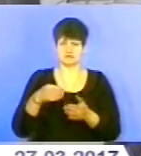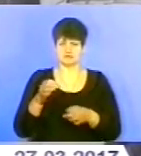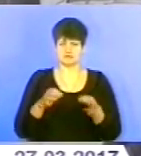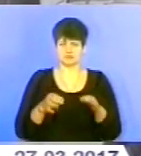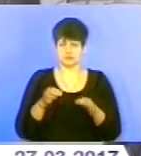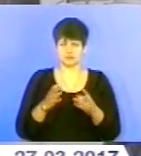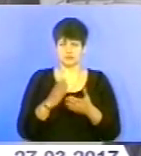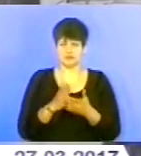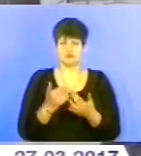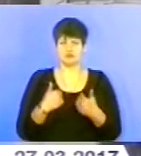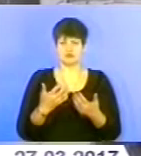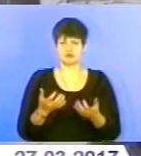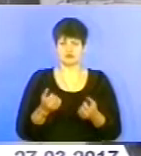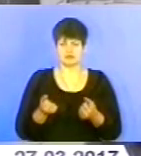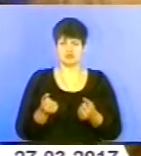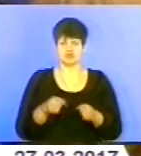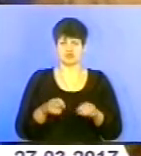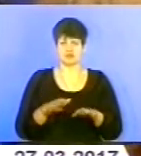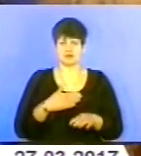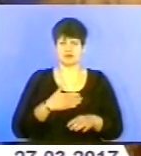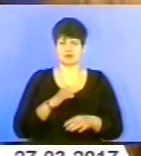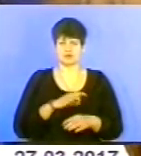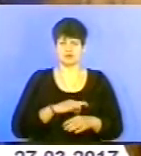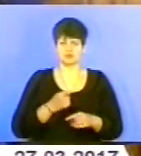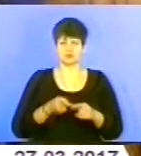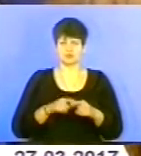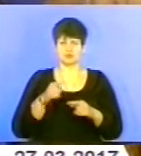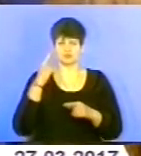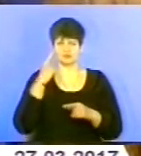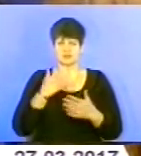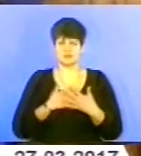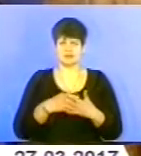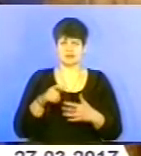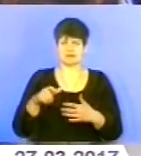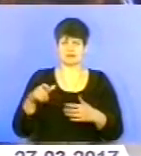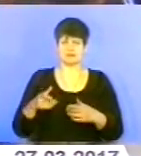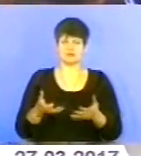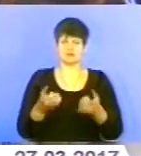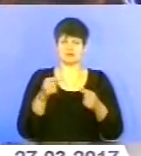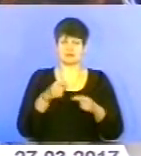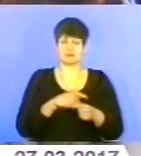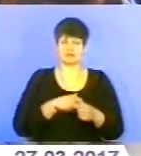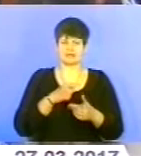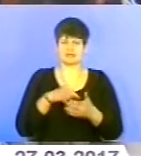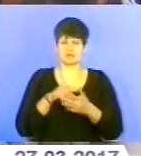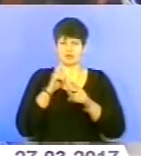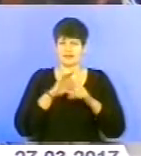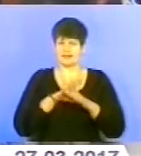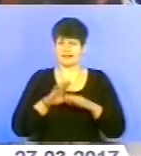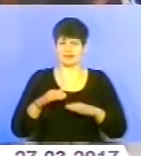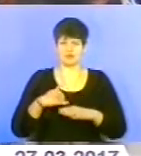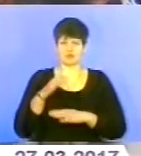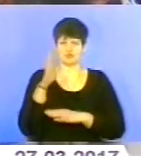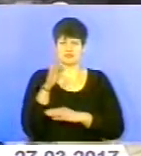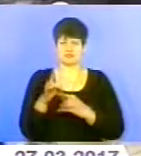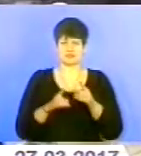все-таки отримаємо рішення на нашу користь. Таку позицію громадських активістів підтримують ті депутати міськради, які не голосували за